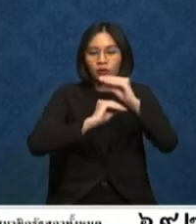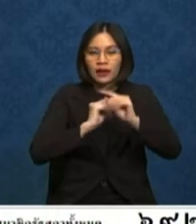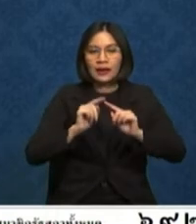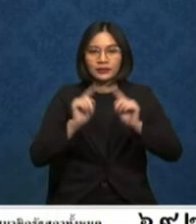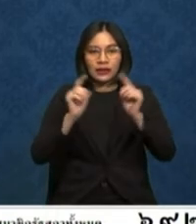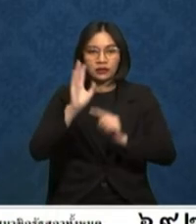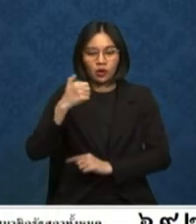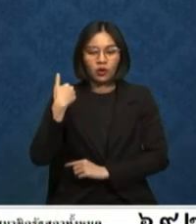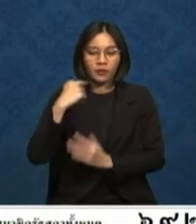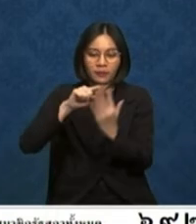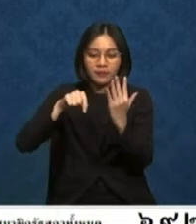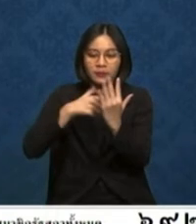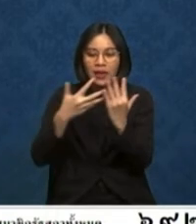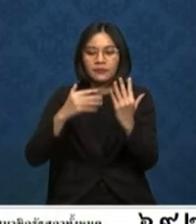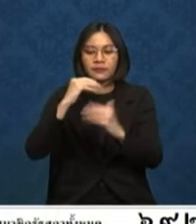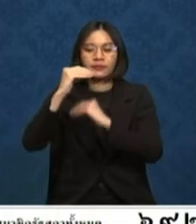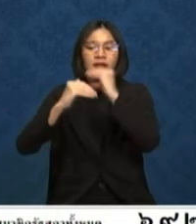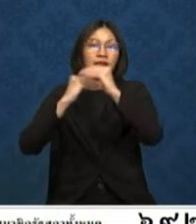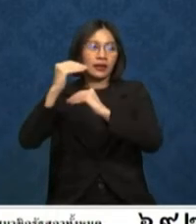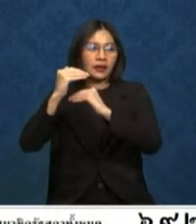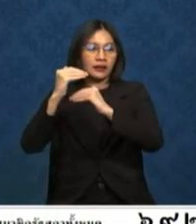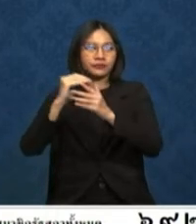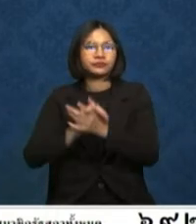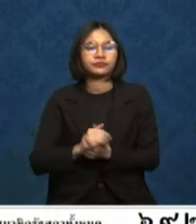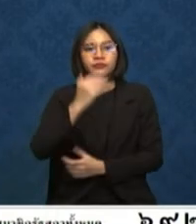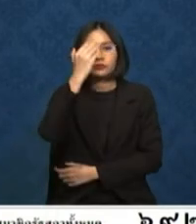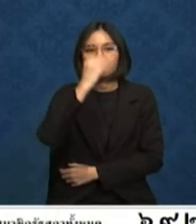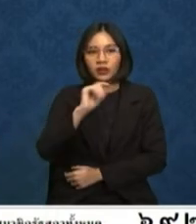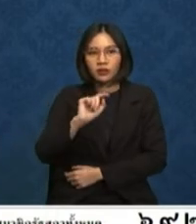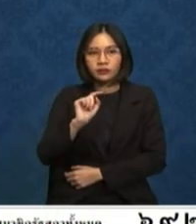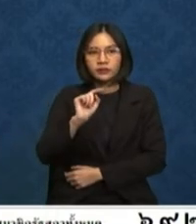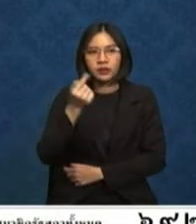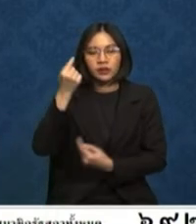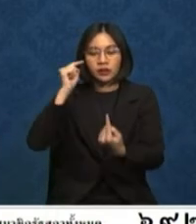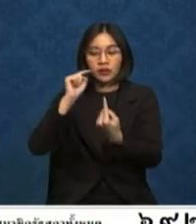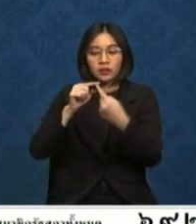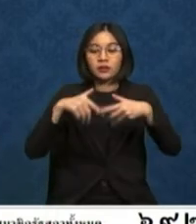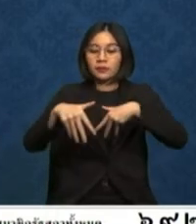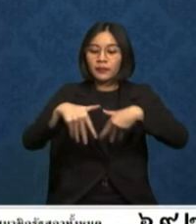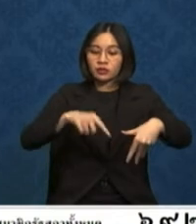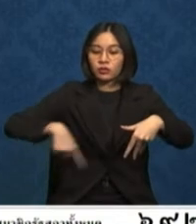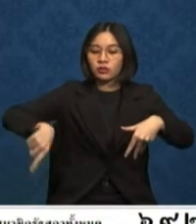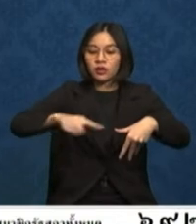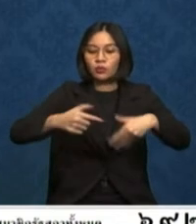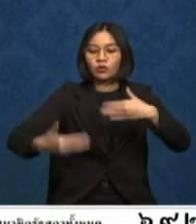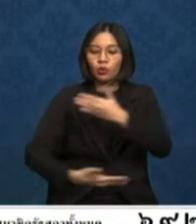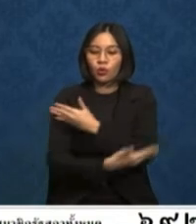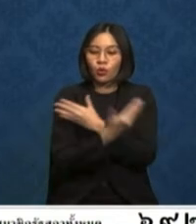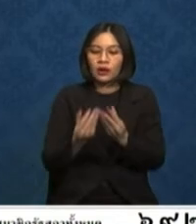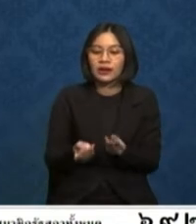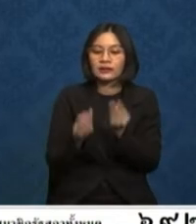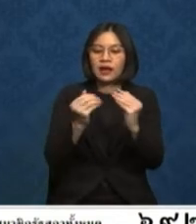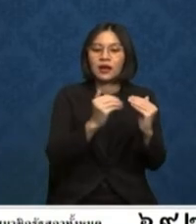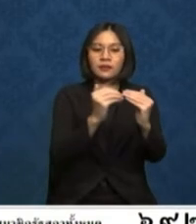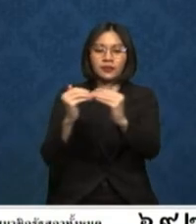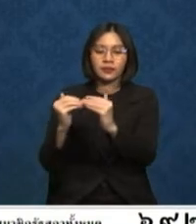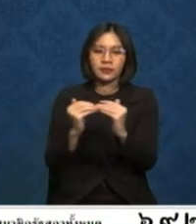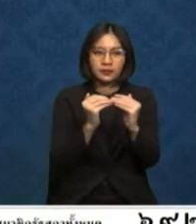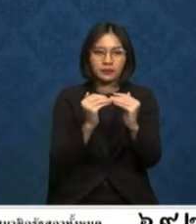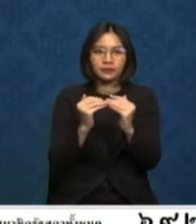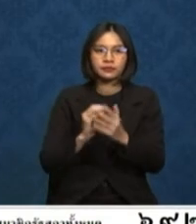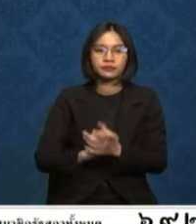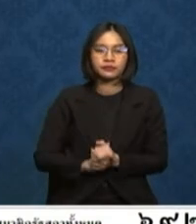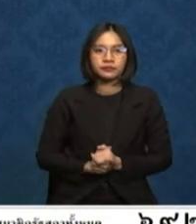มียุทธศาสตร์การพัฒนาที่มองประชาชนจะได้รับโอกาสอย่างเท่าเทียม